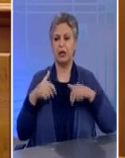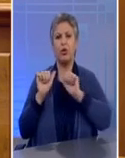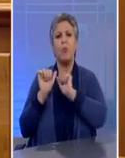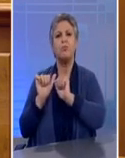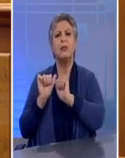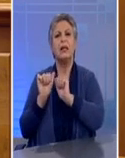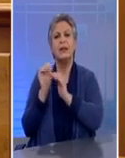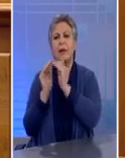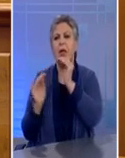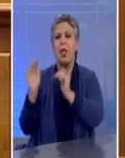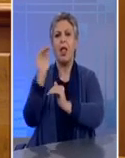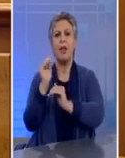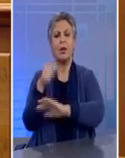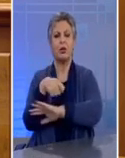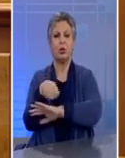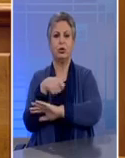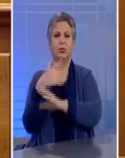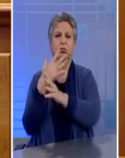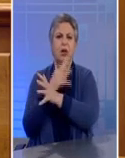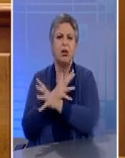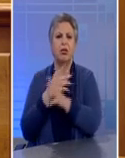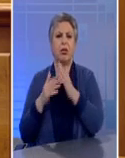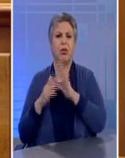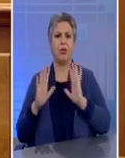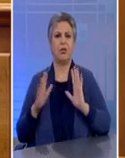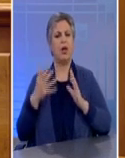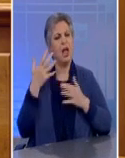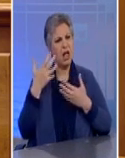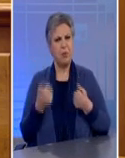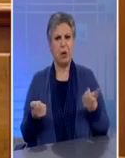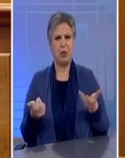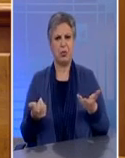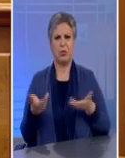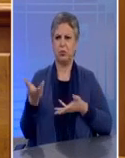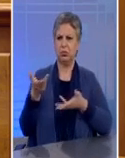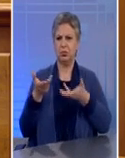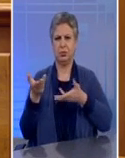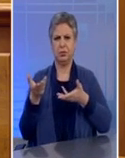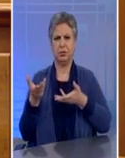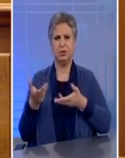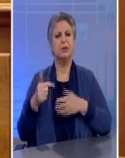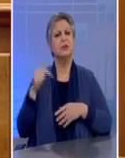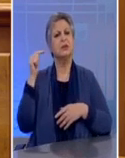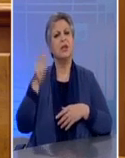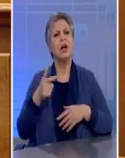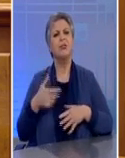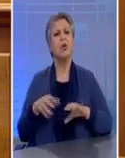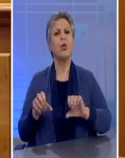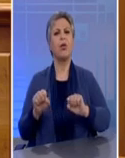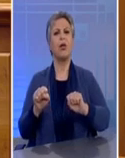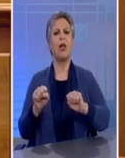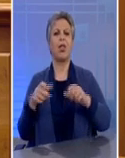σίγουρα υπάρχουν πιέσεις, ένθεν και ένθεν. Αυτό το καθεστώς έχει αμαρτίες από όλες